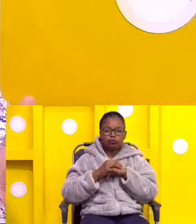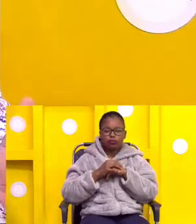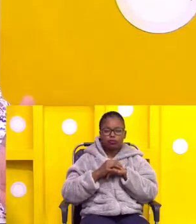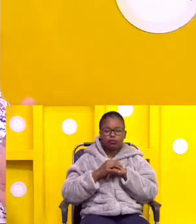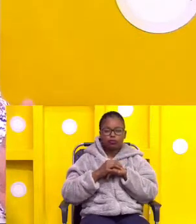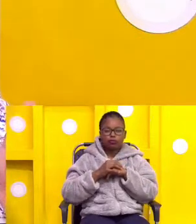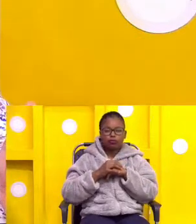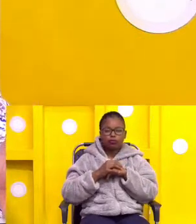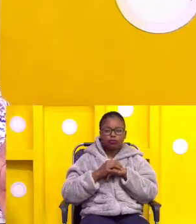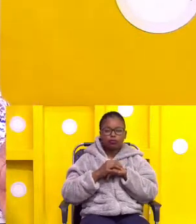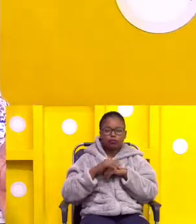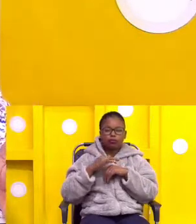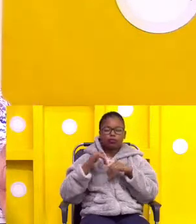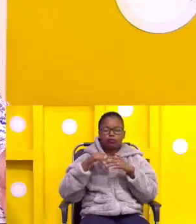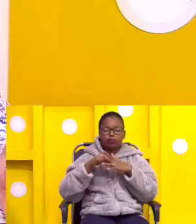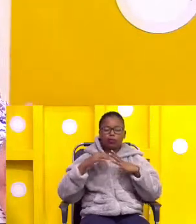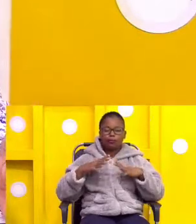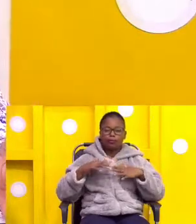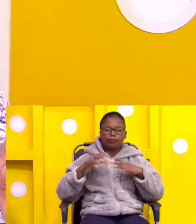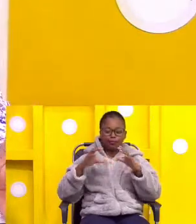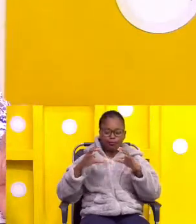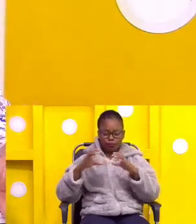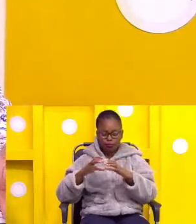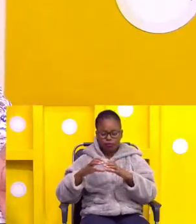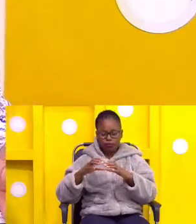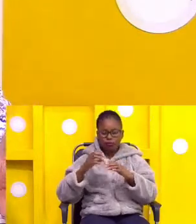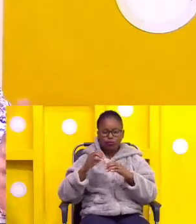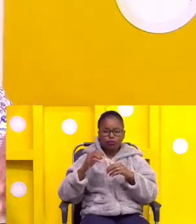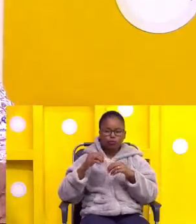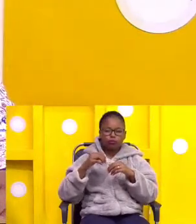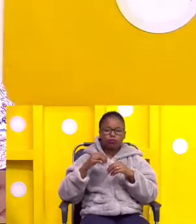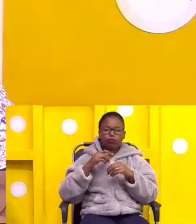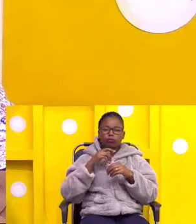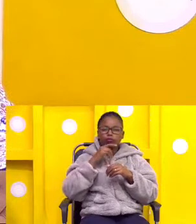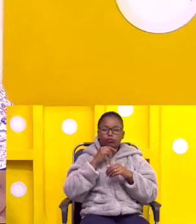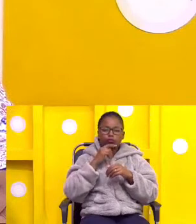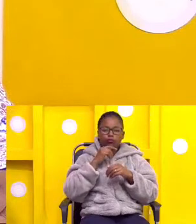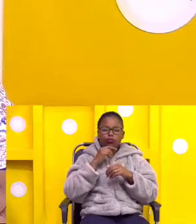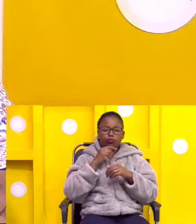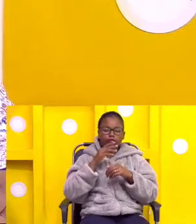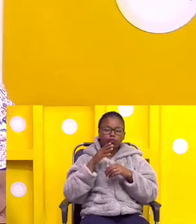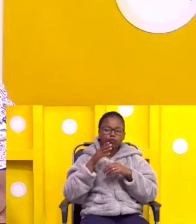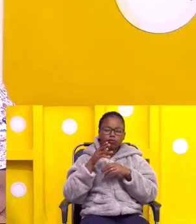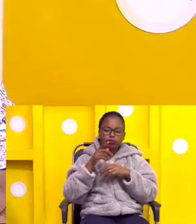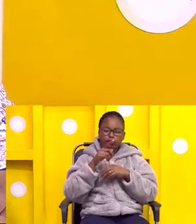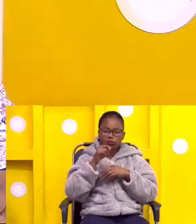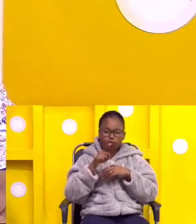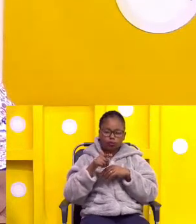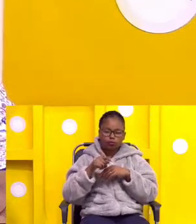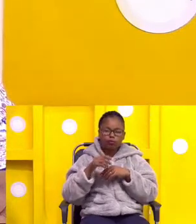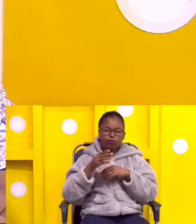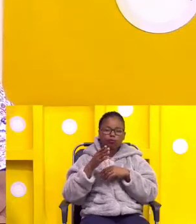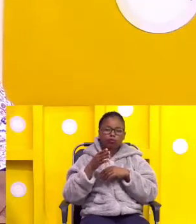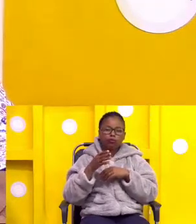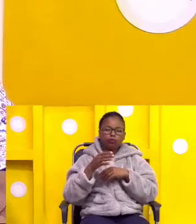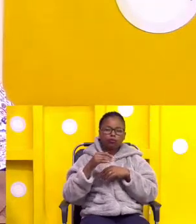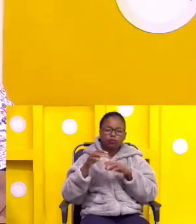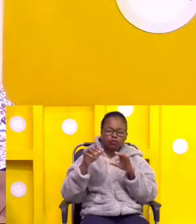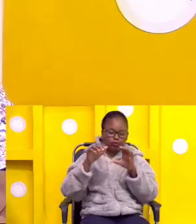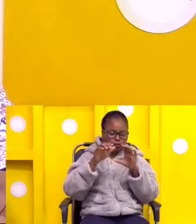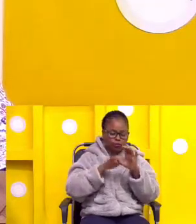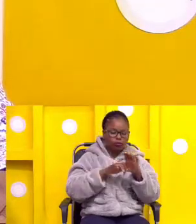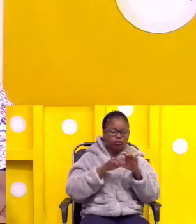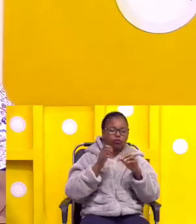andu mandikitwo makambuni-ini. No mehokete Godfathers ciao. Tena wakimenya nini ndirarehirwo ni chairman